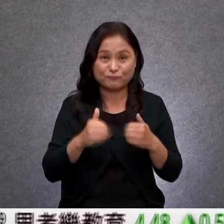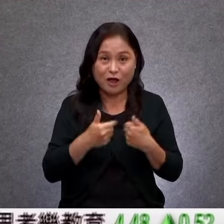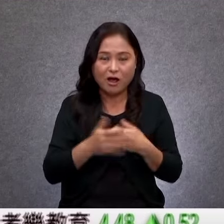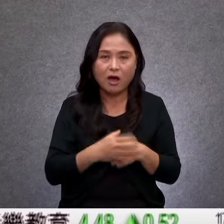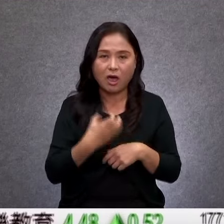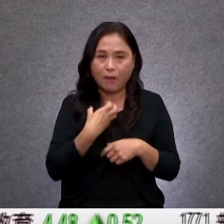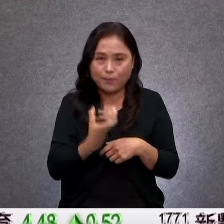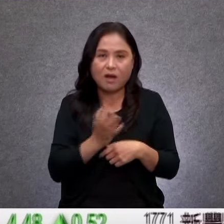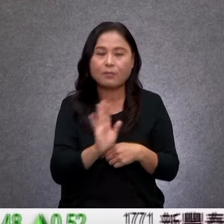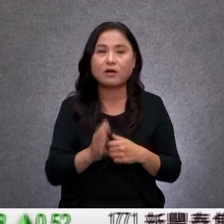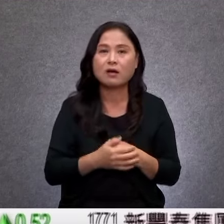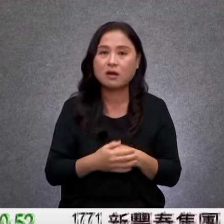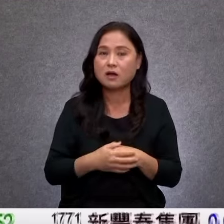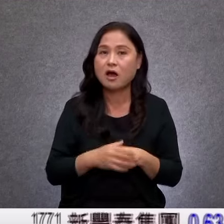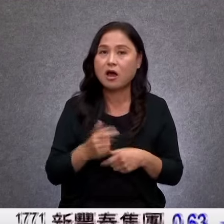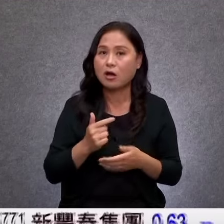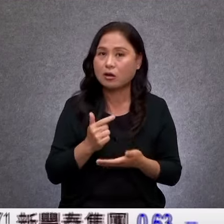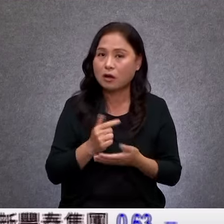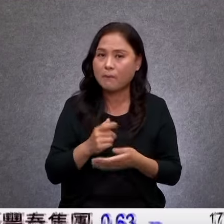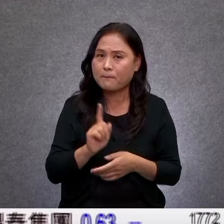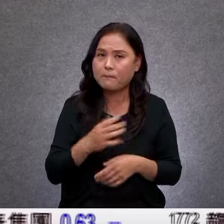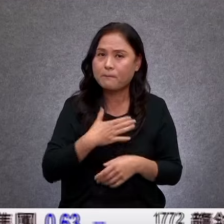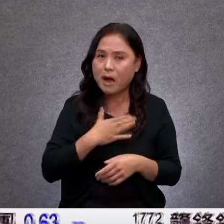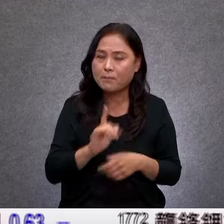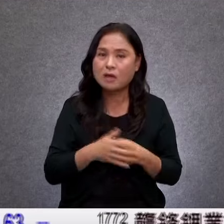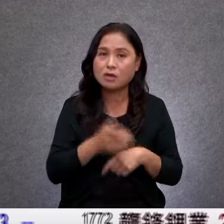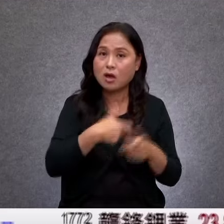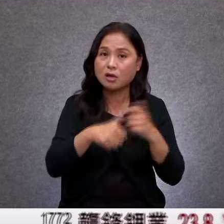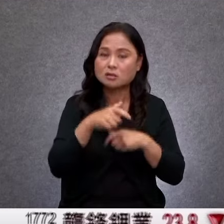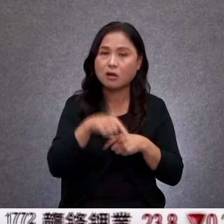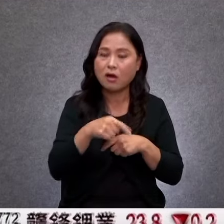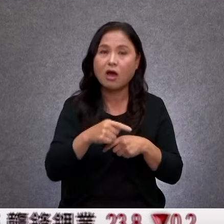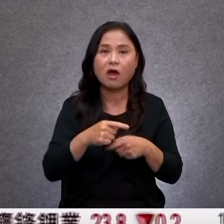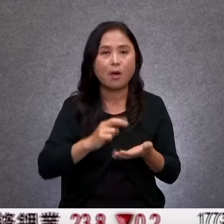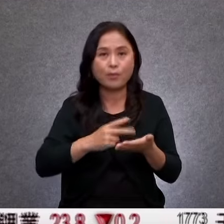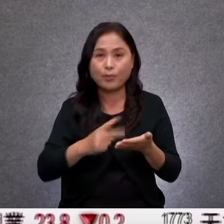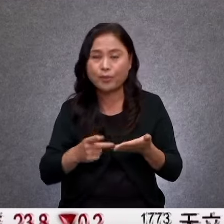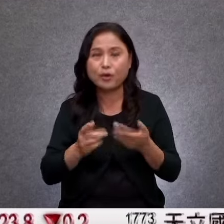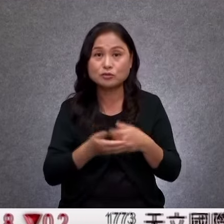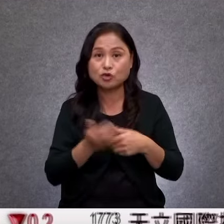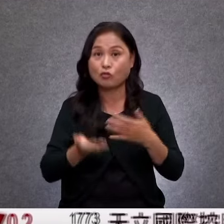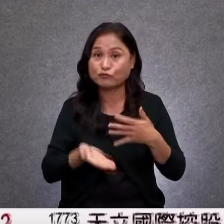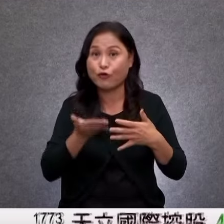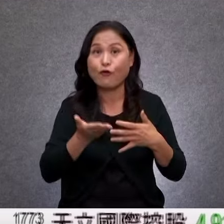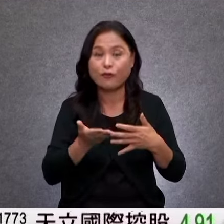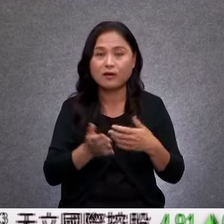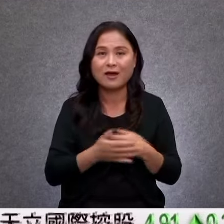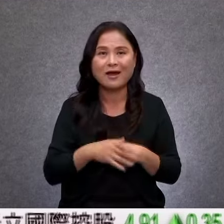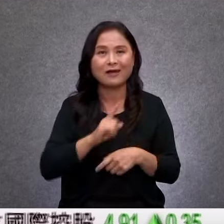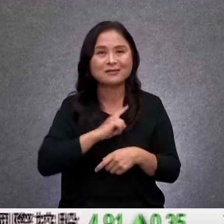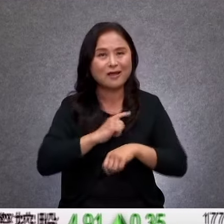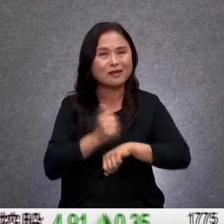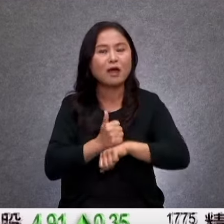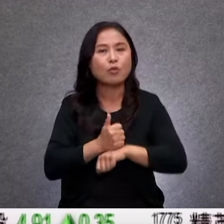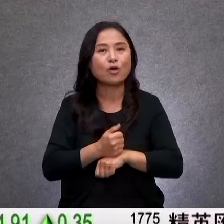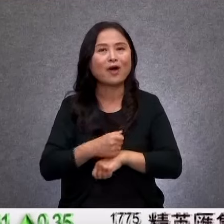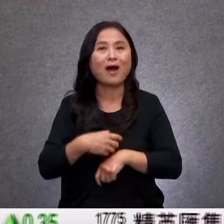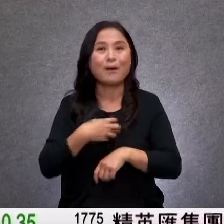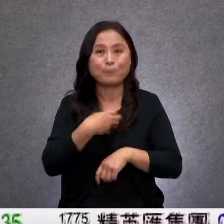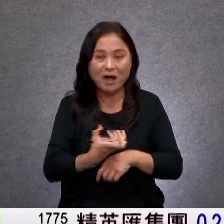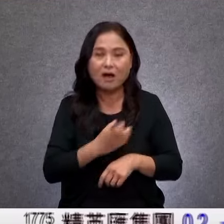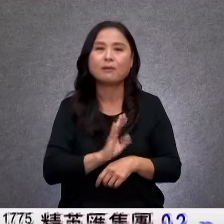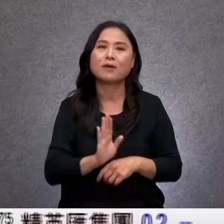輸，就係喺基金經理嚟講咧，就最怕出現。當一個市場佢調整完一輪之後上翻嚟